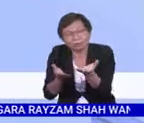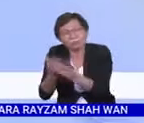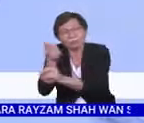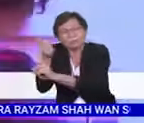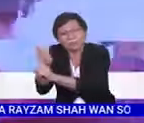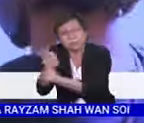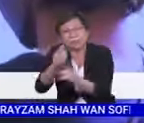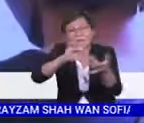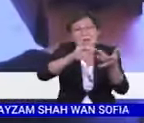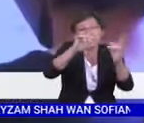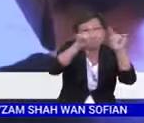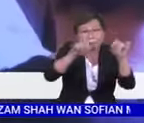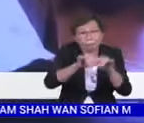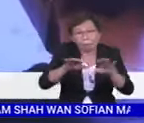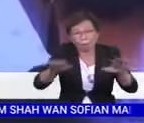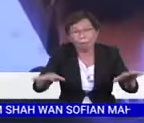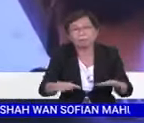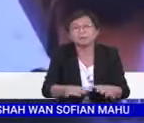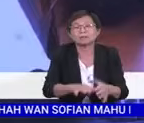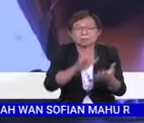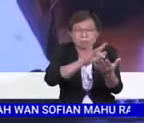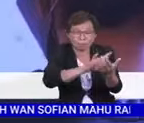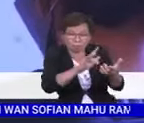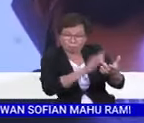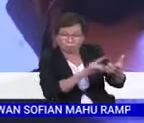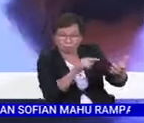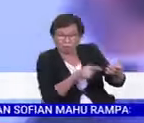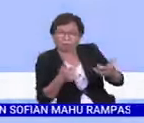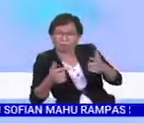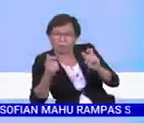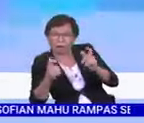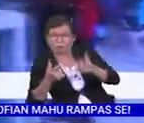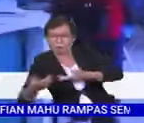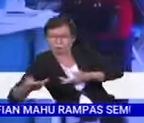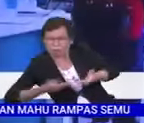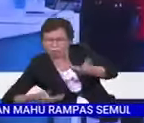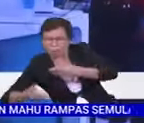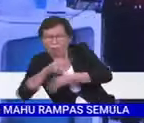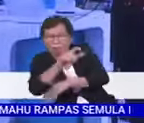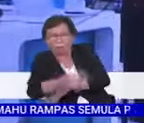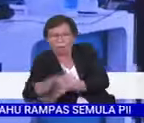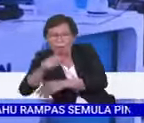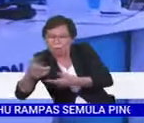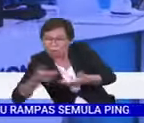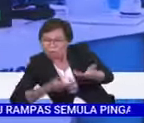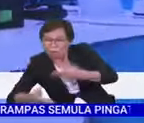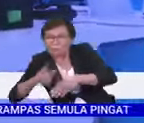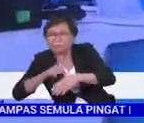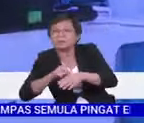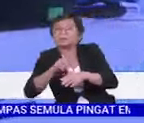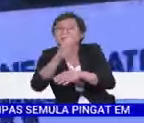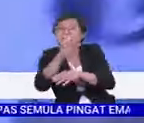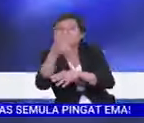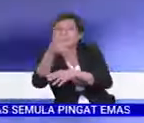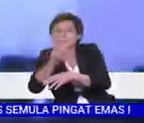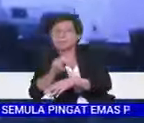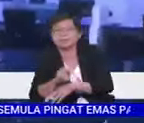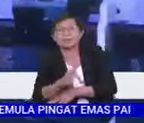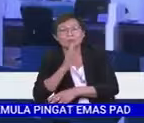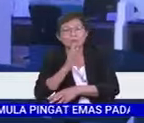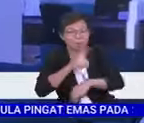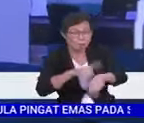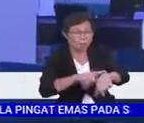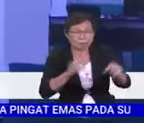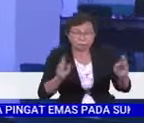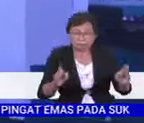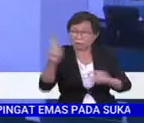potol dan aplikasi di telepon pintar ia akan mempercepat kan urusan penduduk di bagian tersebut Dedah beliau lagi dalam